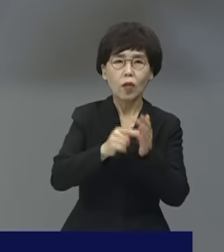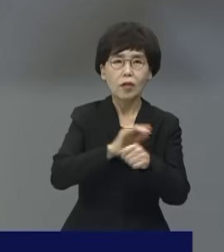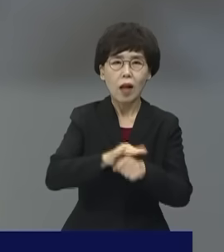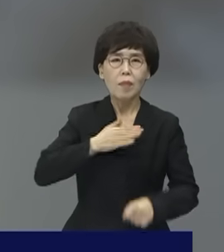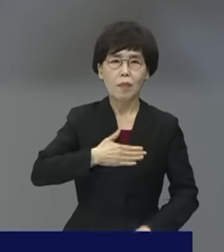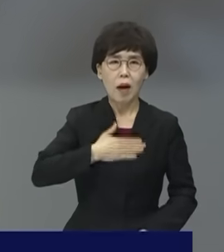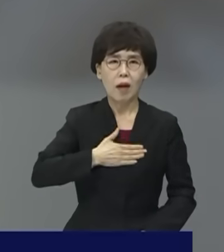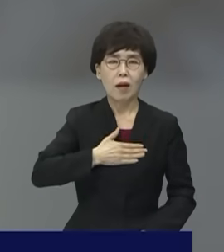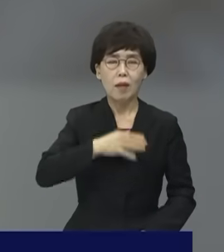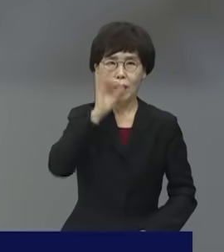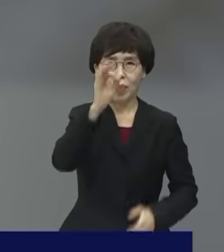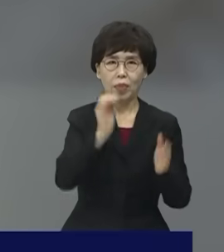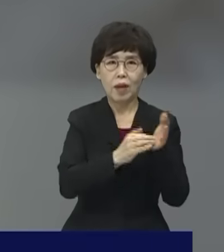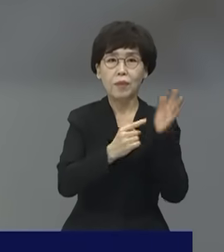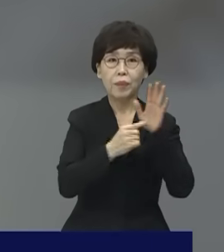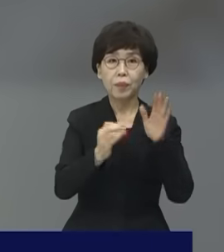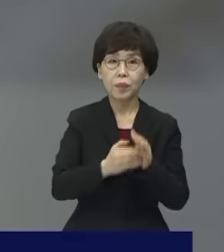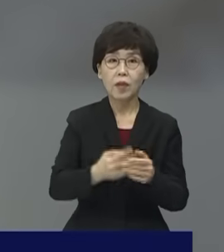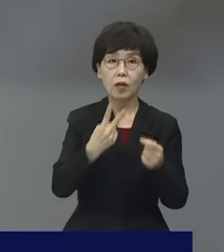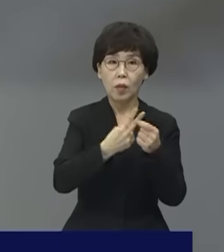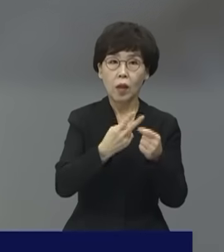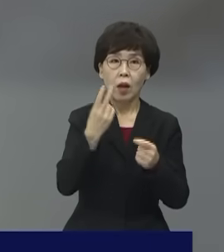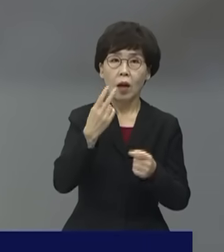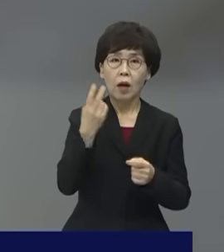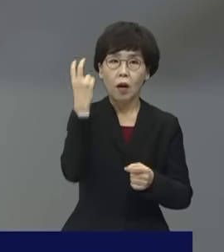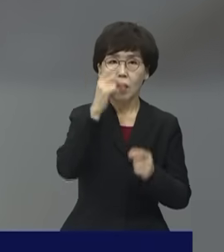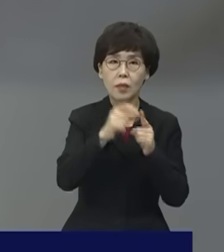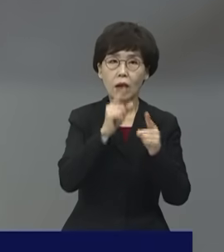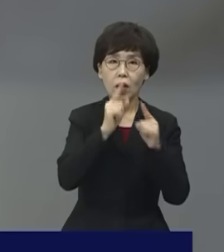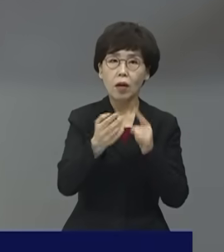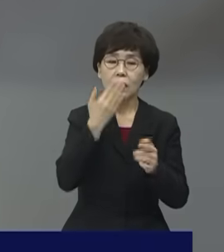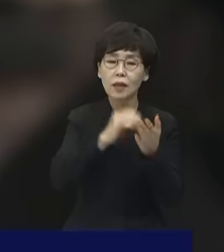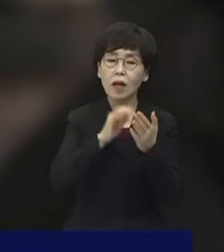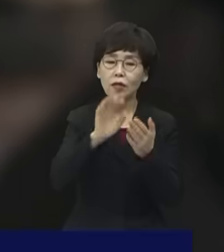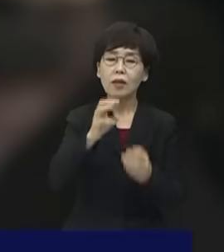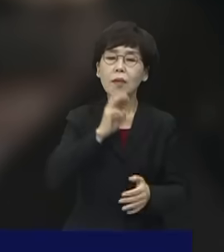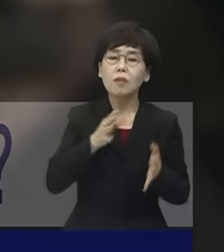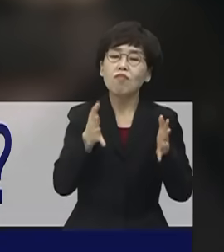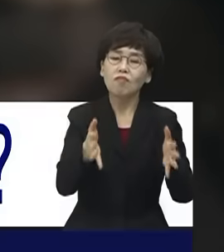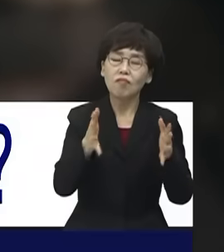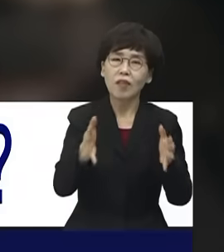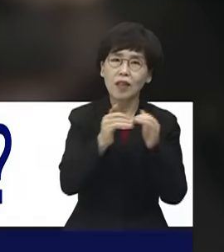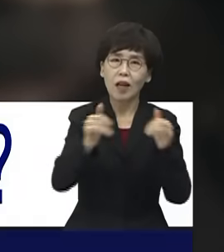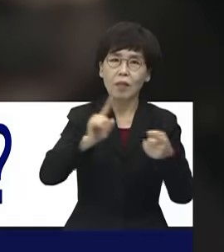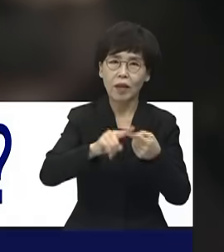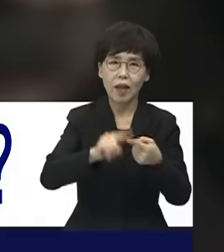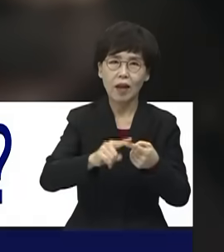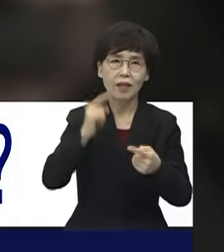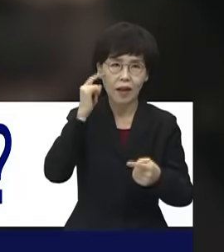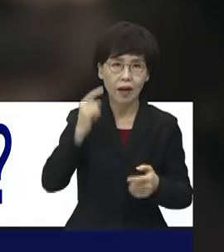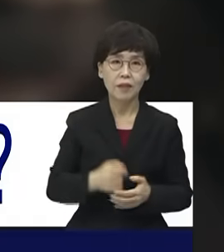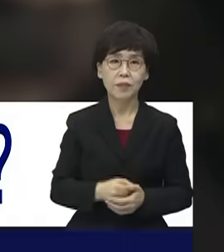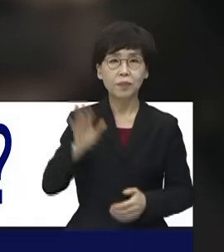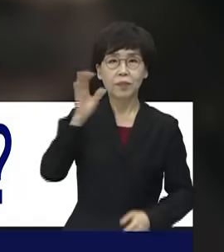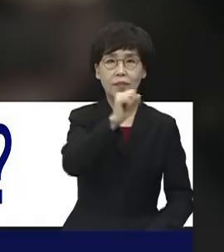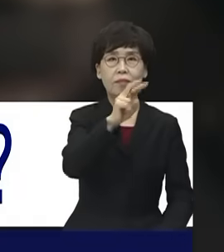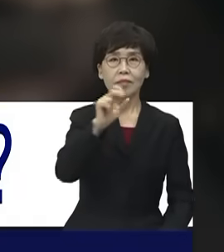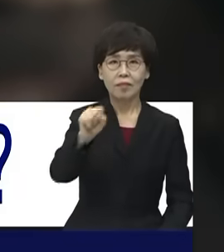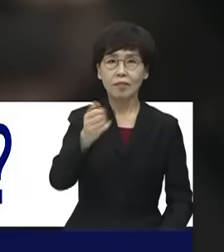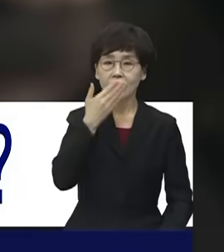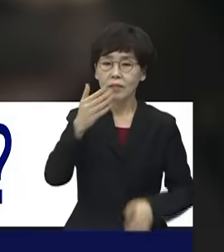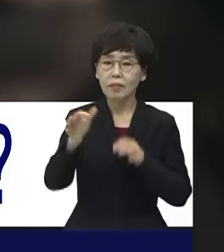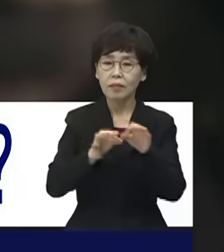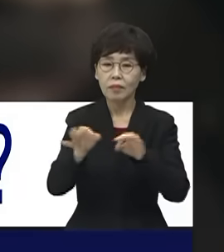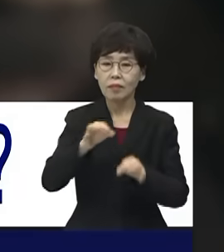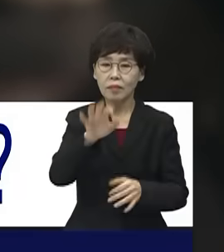우클릭 두 번째 검색어는 식사 후 30분 수다 떤 손님 갑론을박입니다. 최근 한 온라인 커뮤니티에는 식당에서